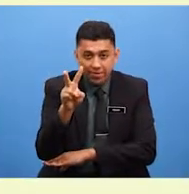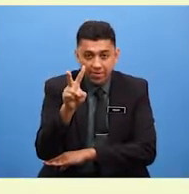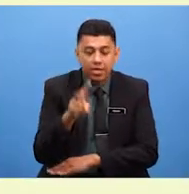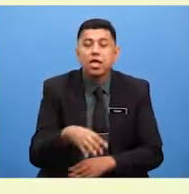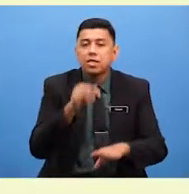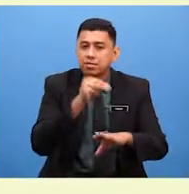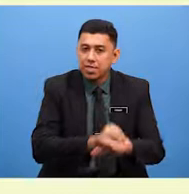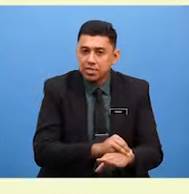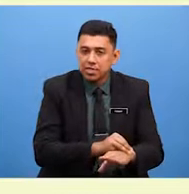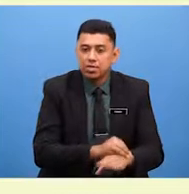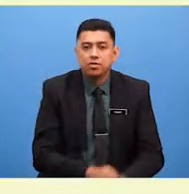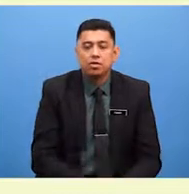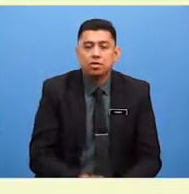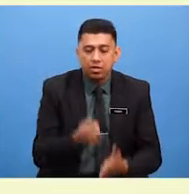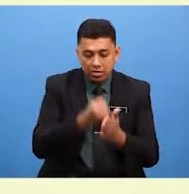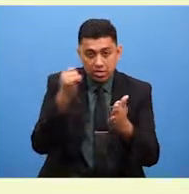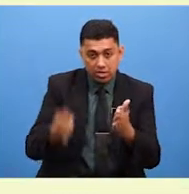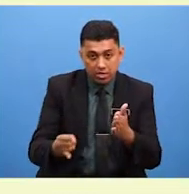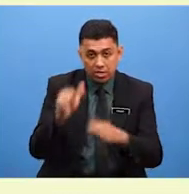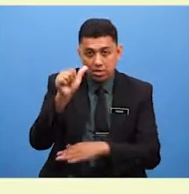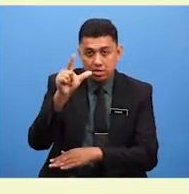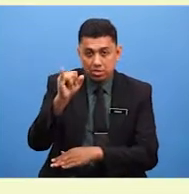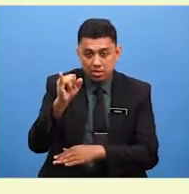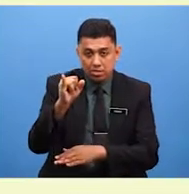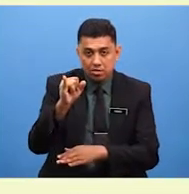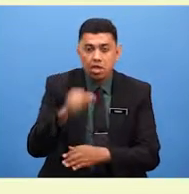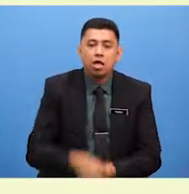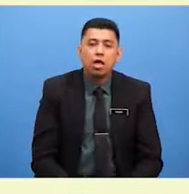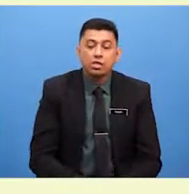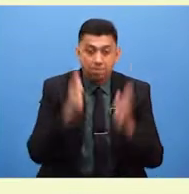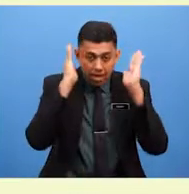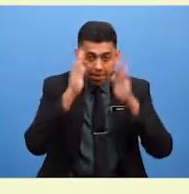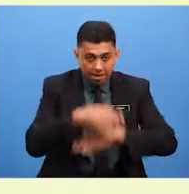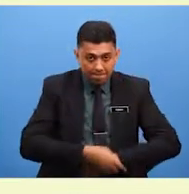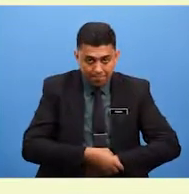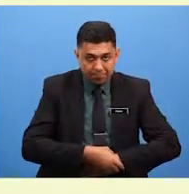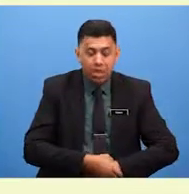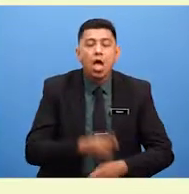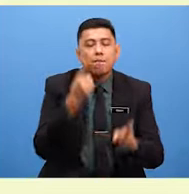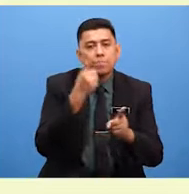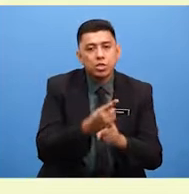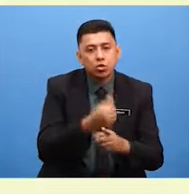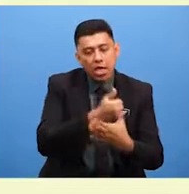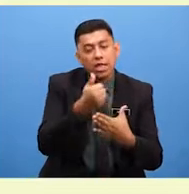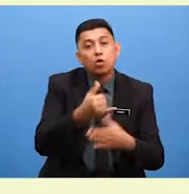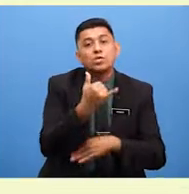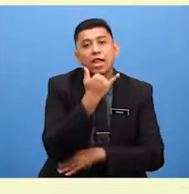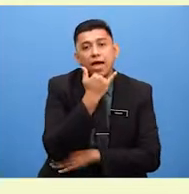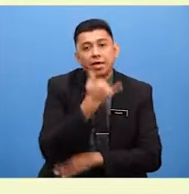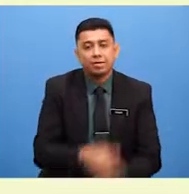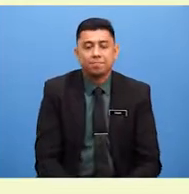televisyennya semasa jiran Ali menunaikan solat. Betul atau